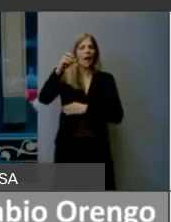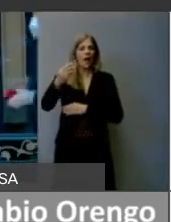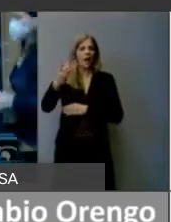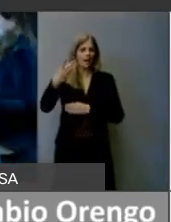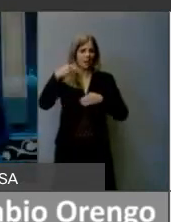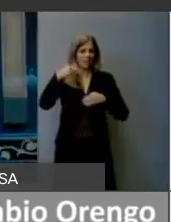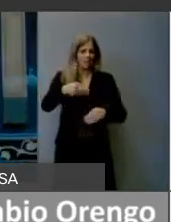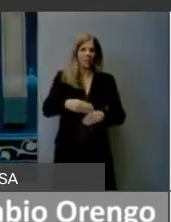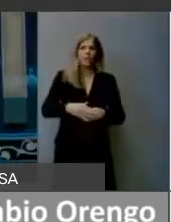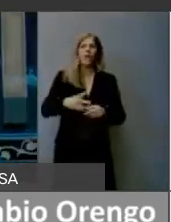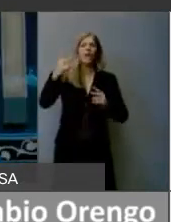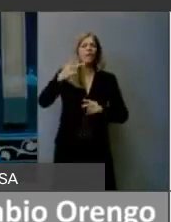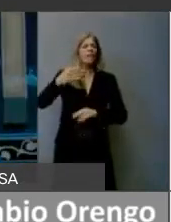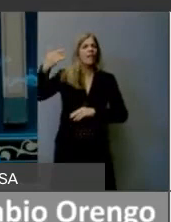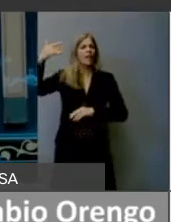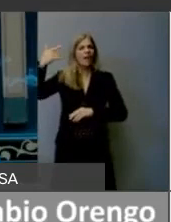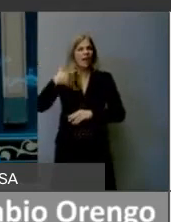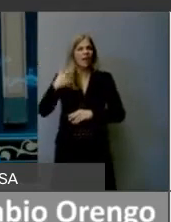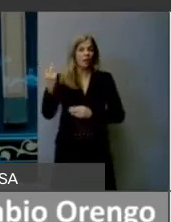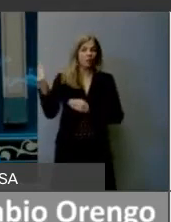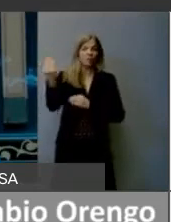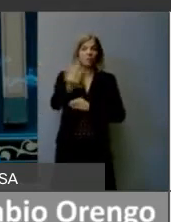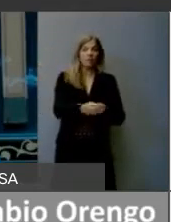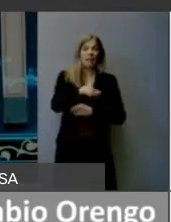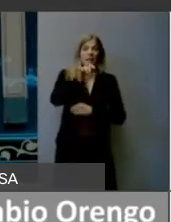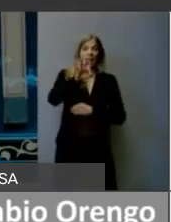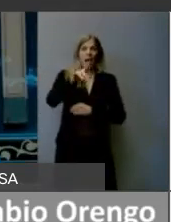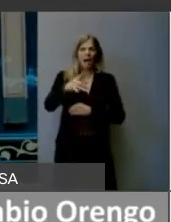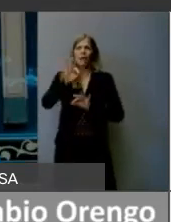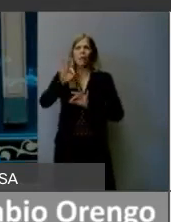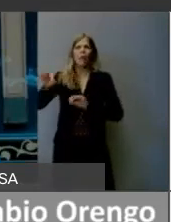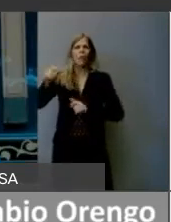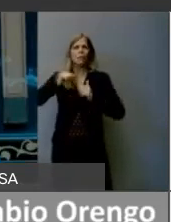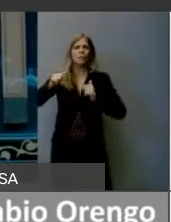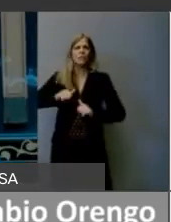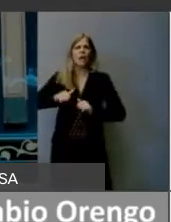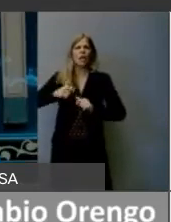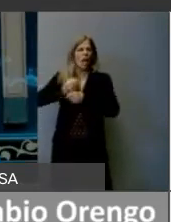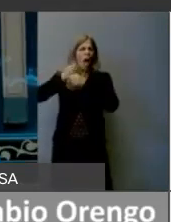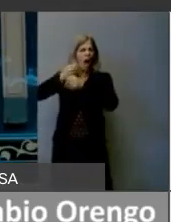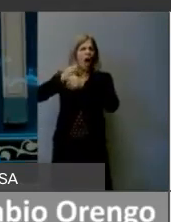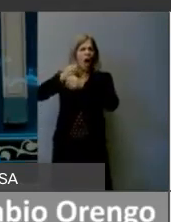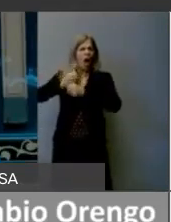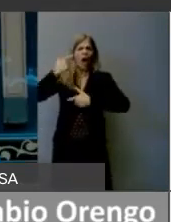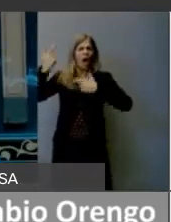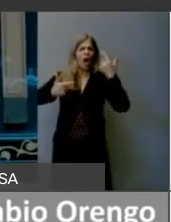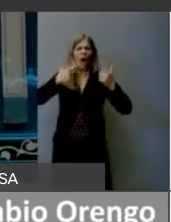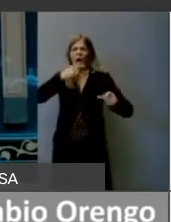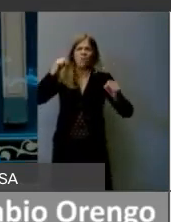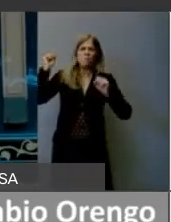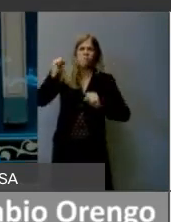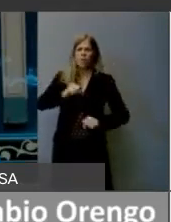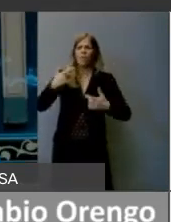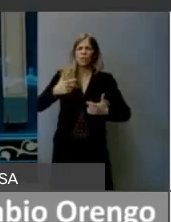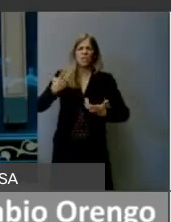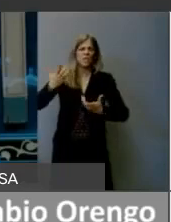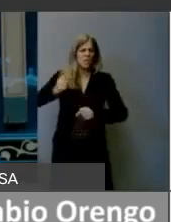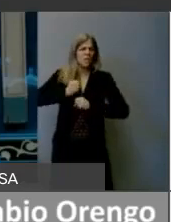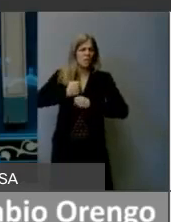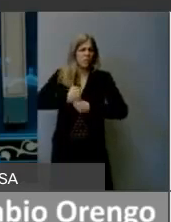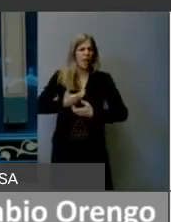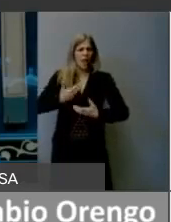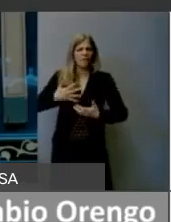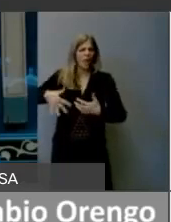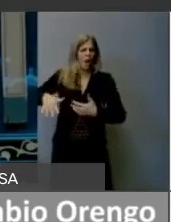alcuni cittadini hanno manifestato con cartelli e striscioni le sofferenze che subiscono quotidianamente. Tenuto